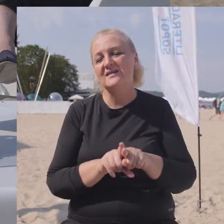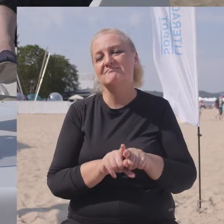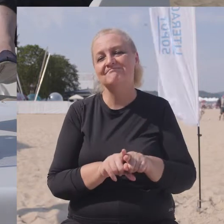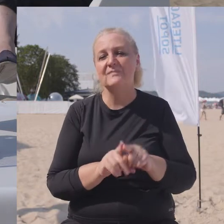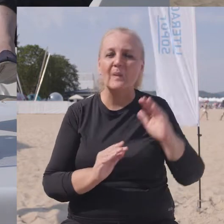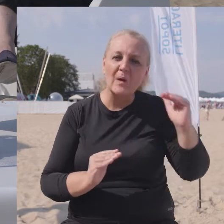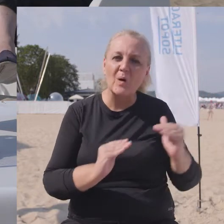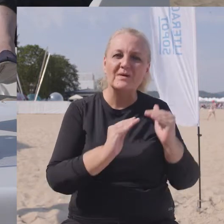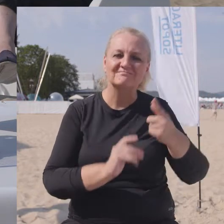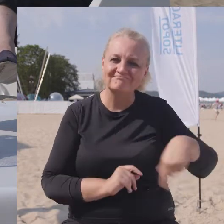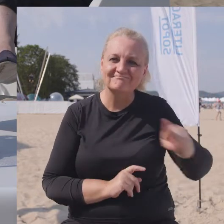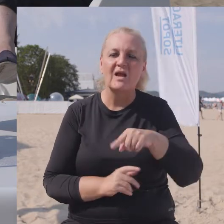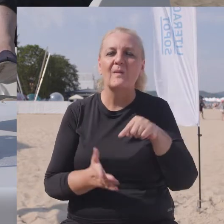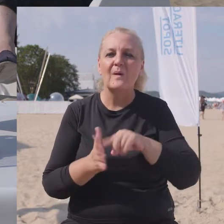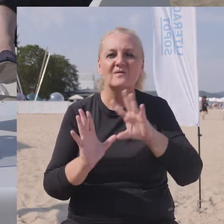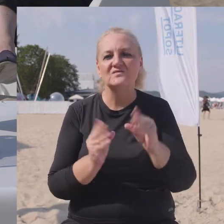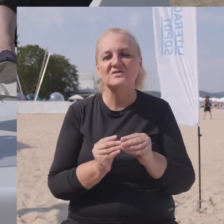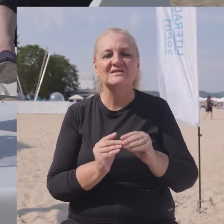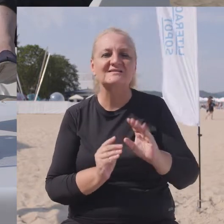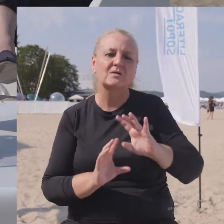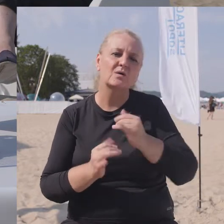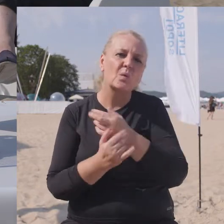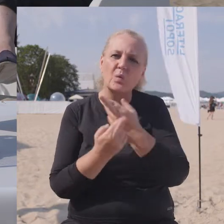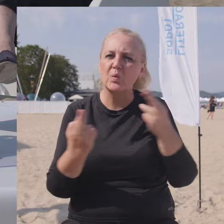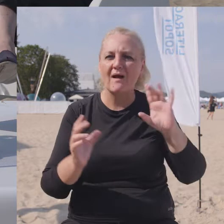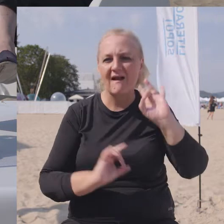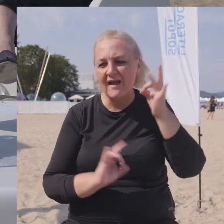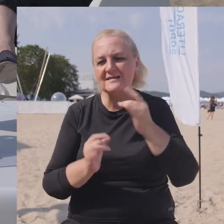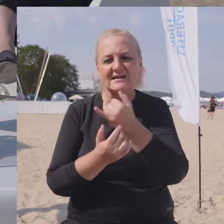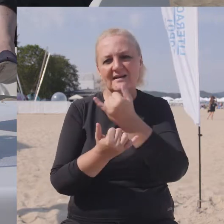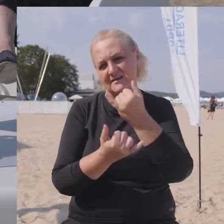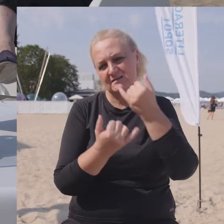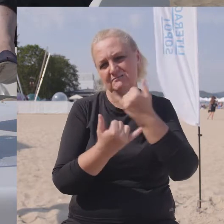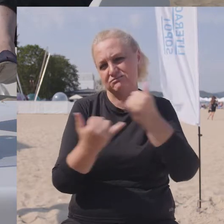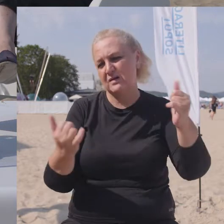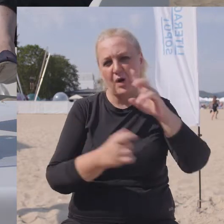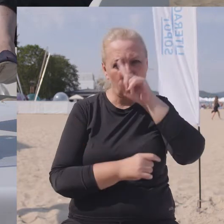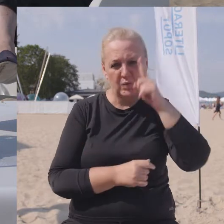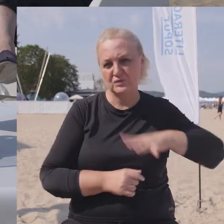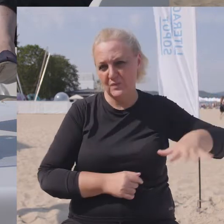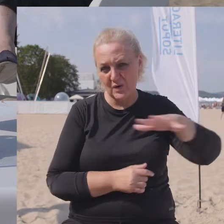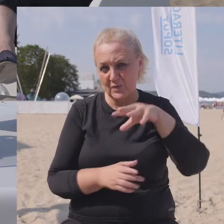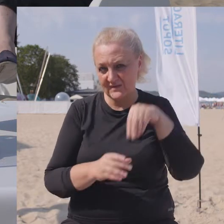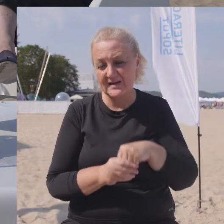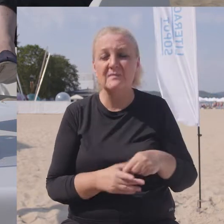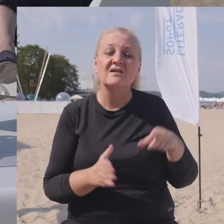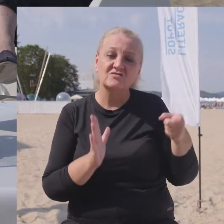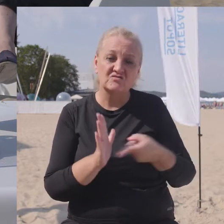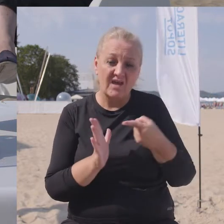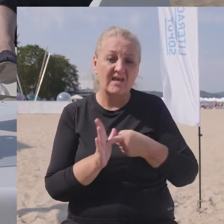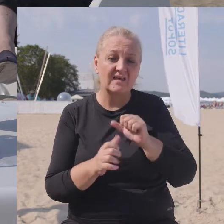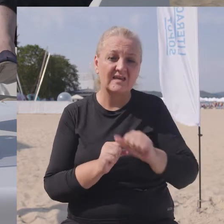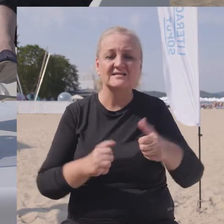przysposabiania się właśnie tych wszystkich małych gestów wobec innych ludzi w naszej społeczności. Bardzo często utkana